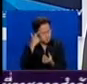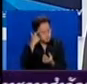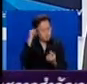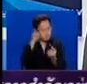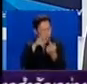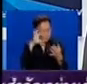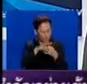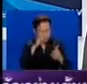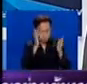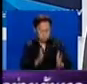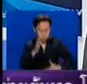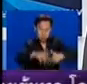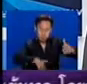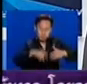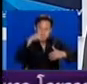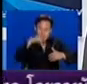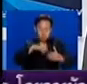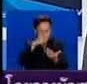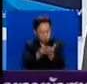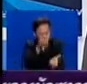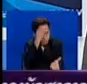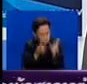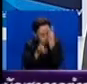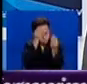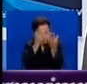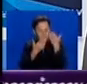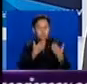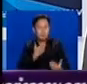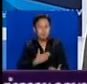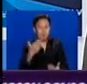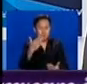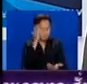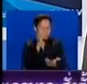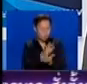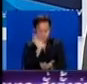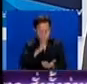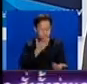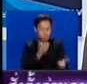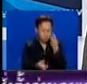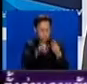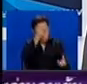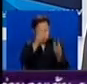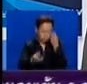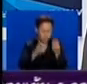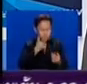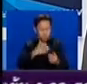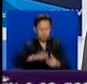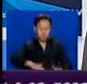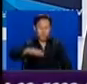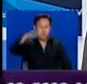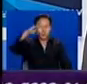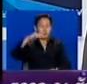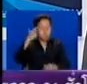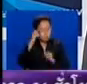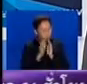ตอย่างมีคุณภาพนะคะแล้วก็ยังได้ขอบคุณทุกพรรคการเมืองที่ได้ช่วยกันผลักดันพัฒนาระบบการศึกษาเชื่อมั่นนะคะว่